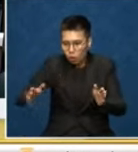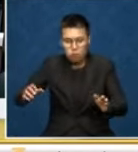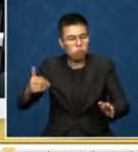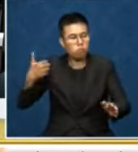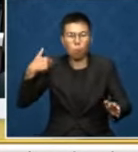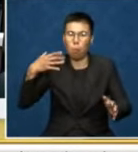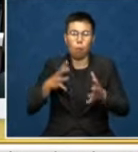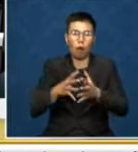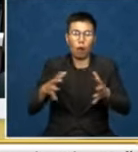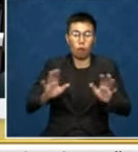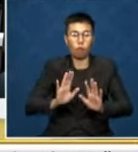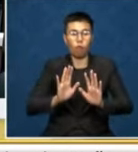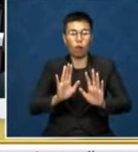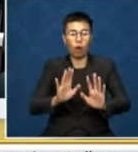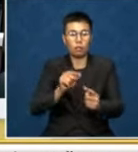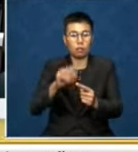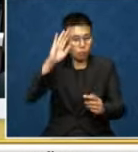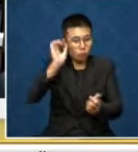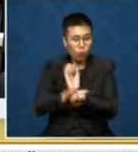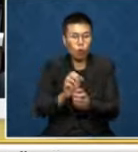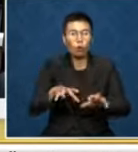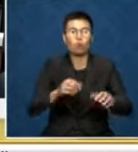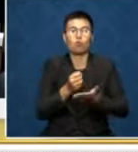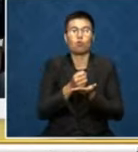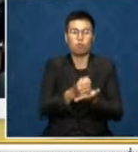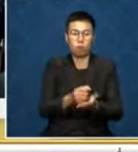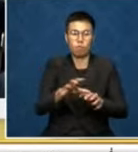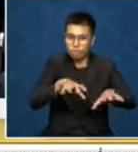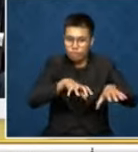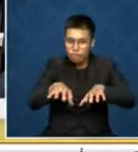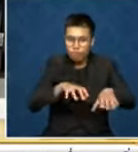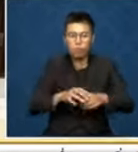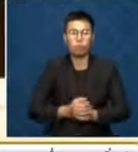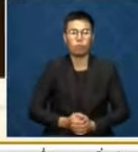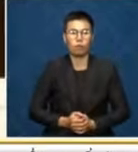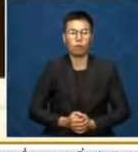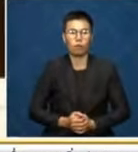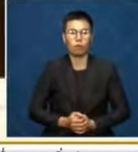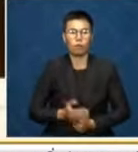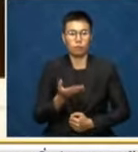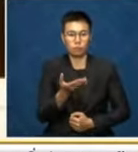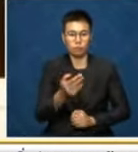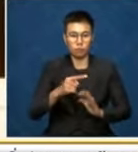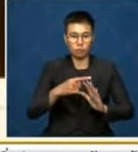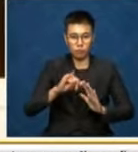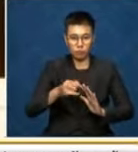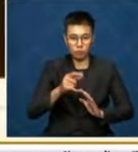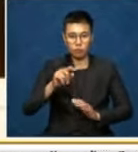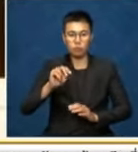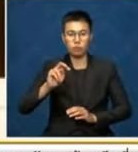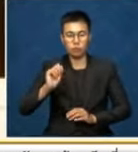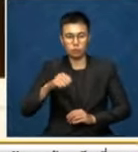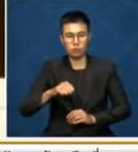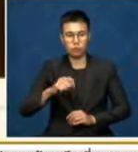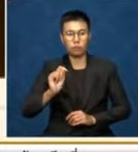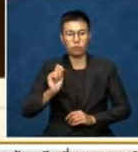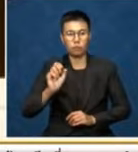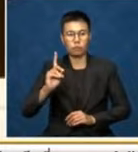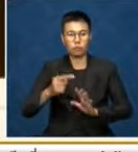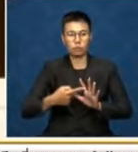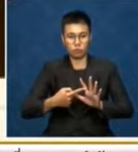ไปจัดการด้วยนะครับขอบคุณมากครับ ขอบคุณครับเชิญท่านเจษฎาดนตรีสนอครับ